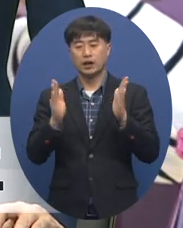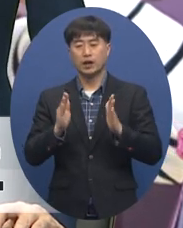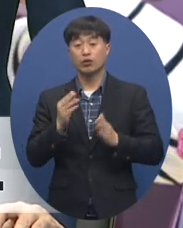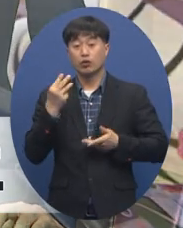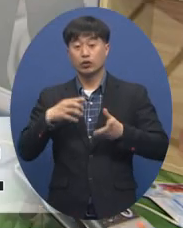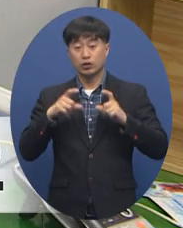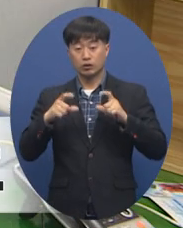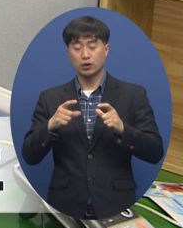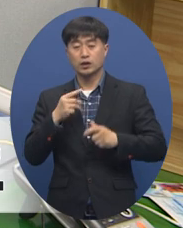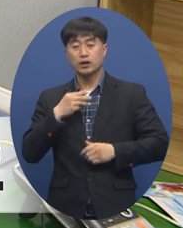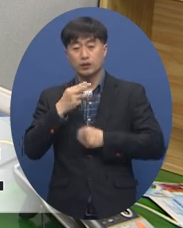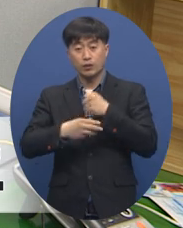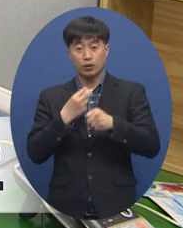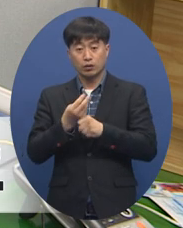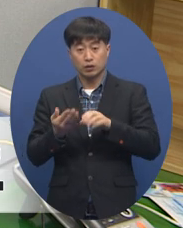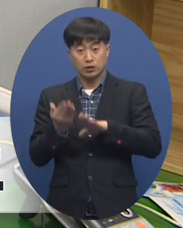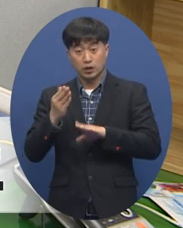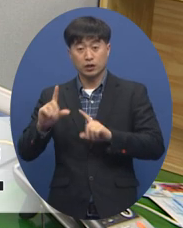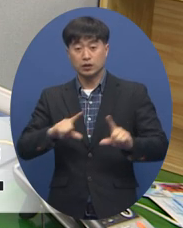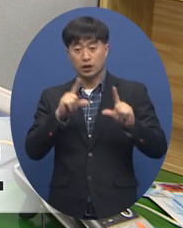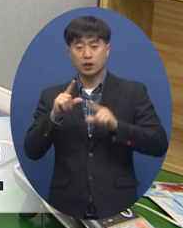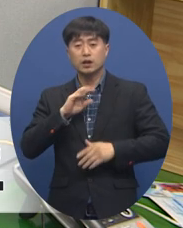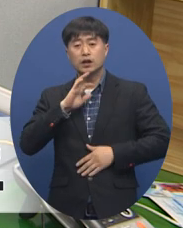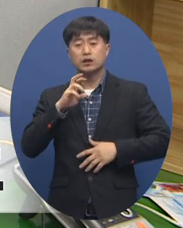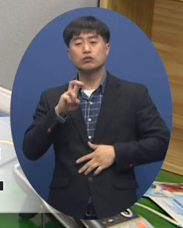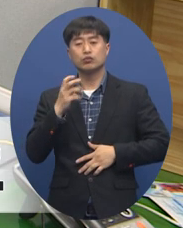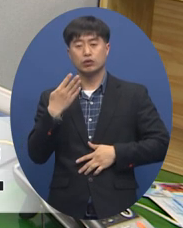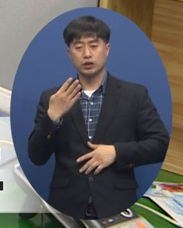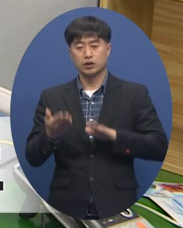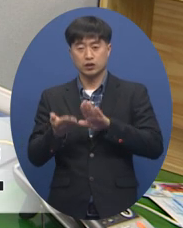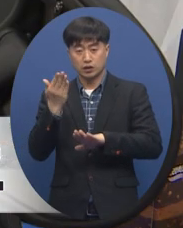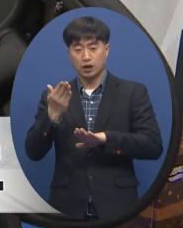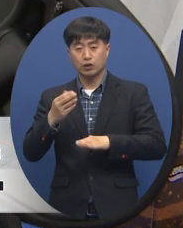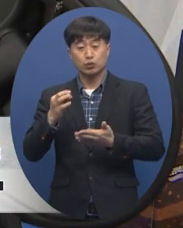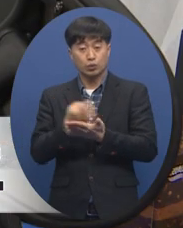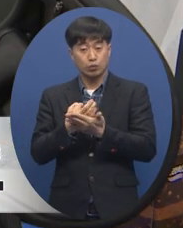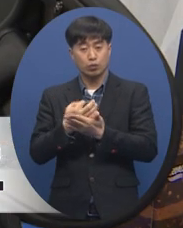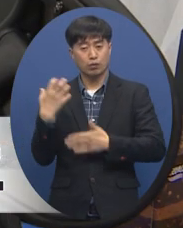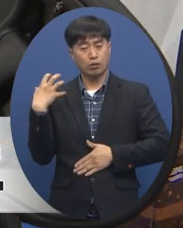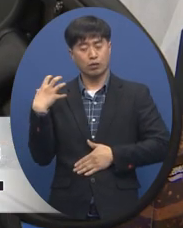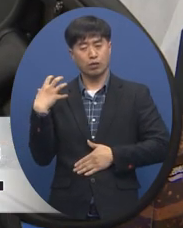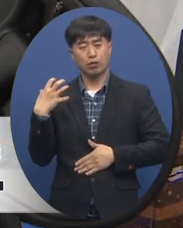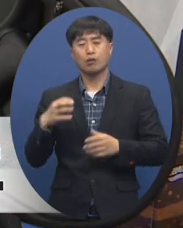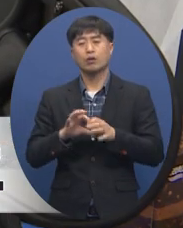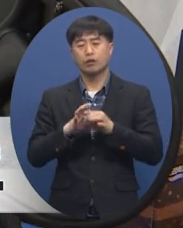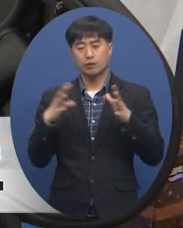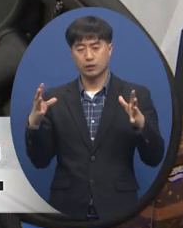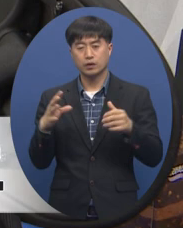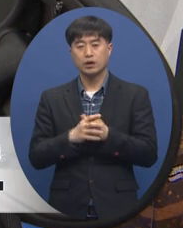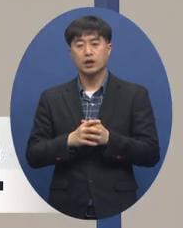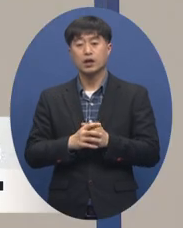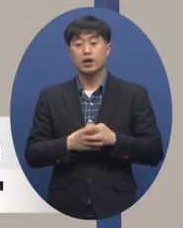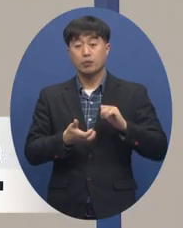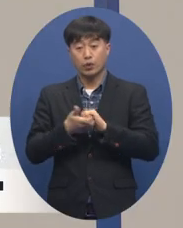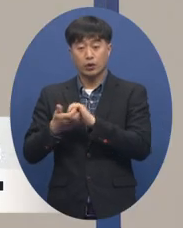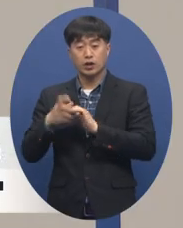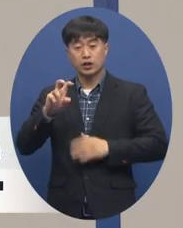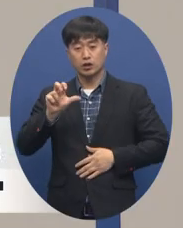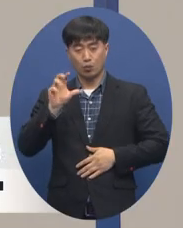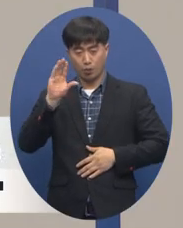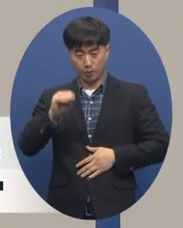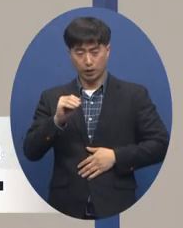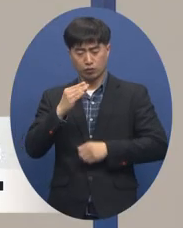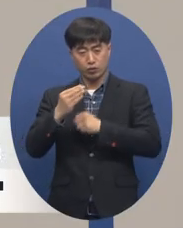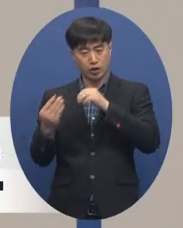3년 이상 거주한 만 24세 청년은 소득 등 자격 조건에 관계없이 누구나 분기별 25만 원씩